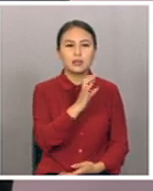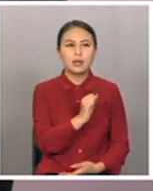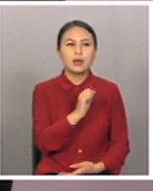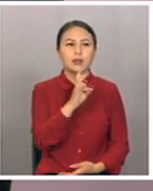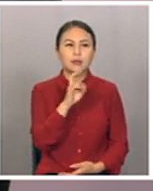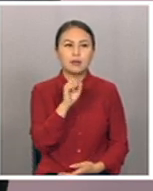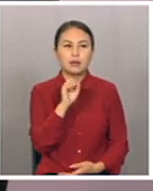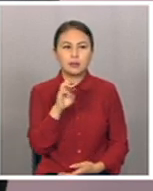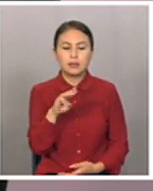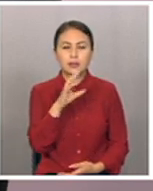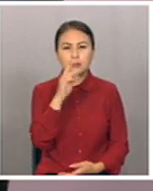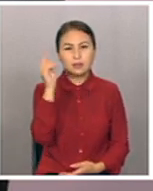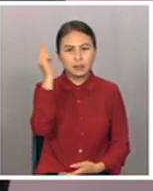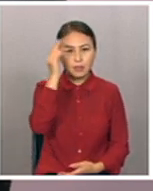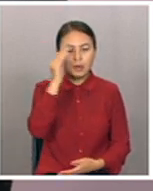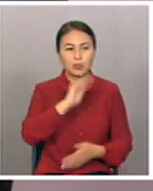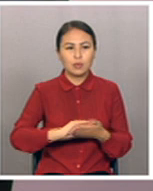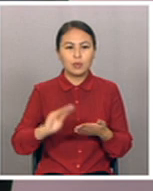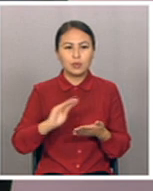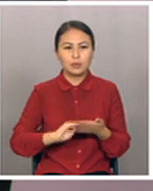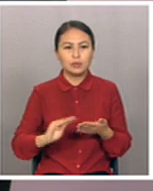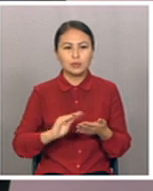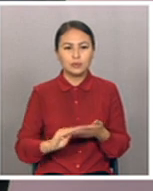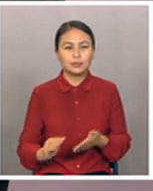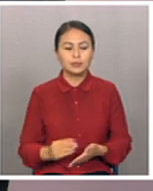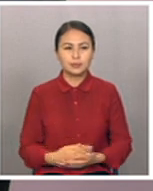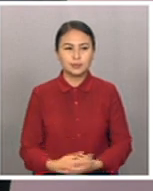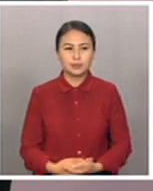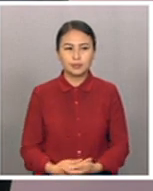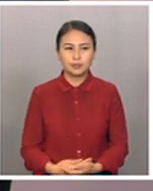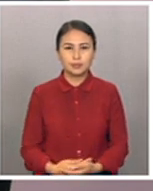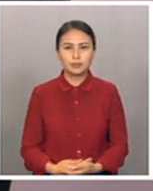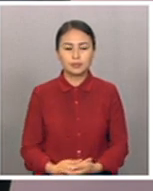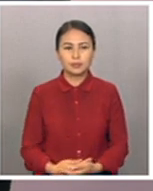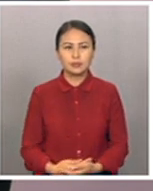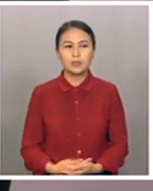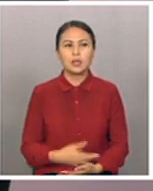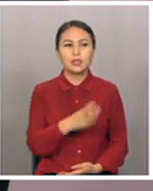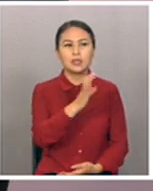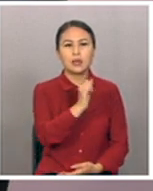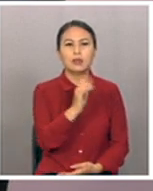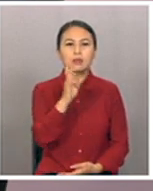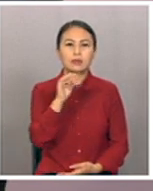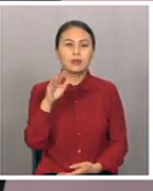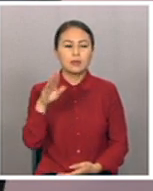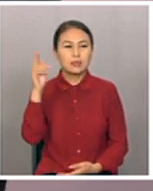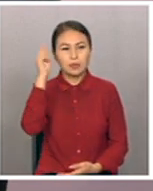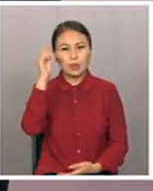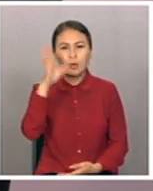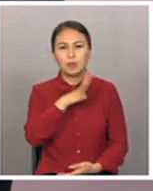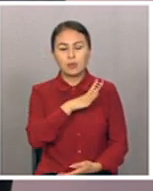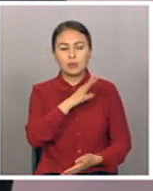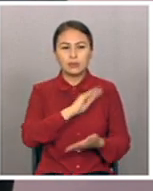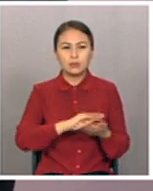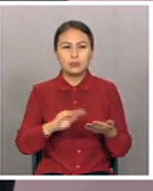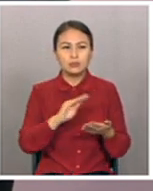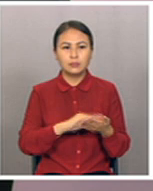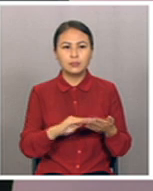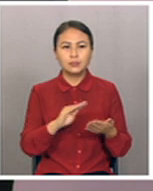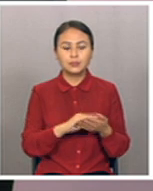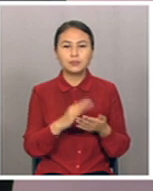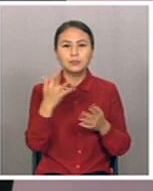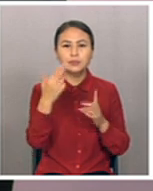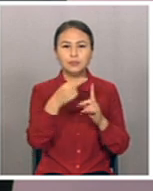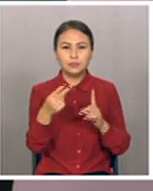Сабақ оқыды. Сөйлемді қайталаймыз. Санат, сабақ оқыды. Сөйлем неше